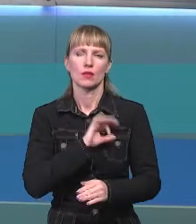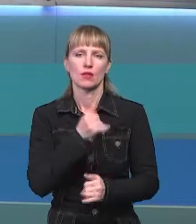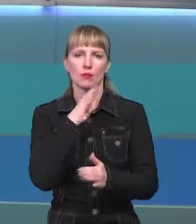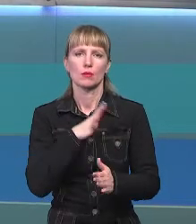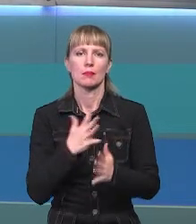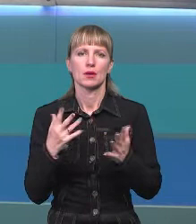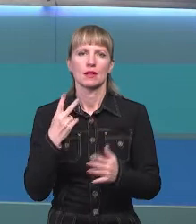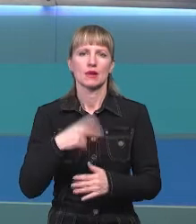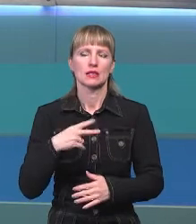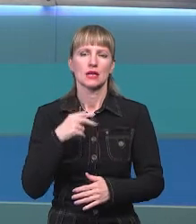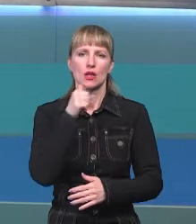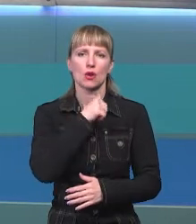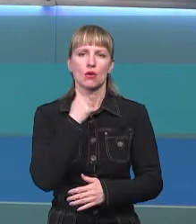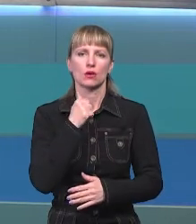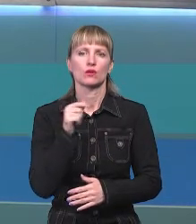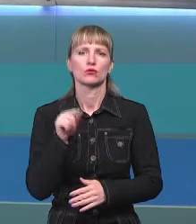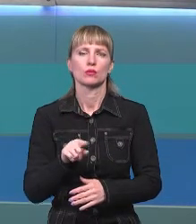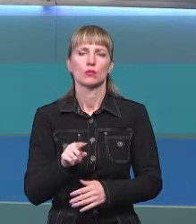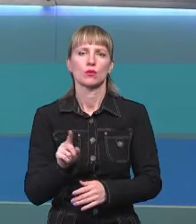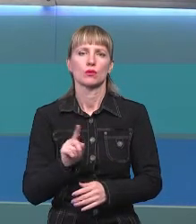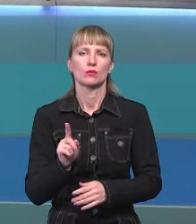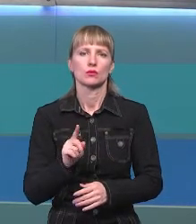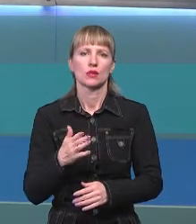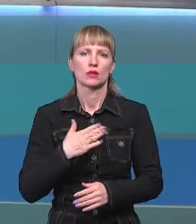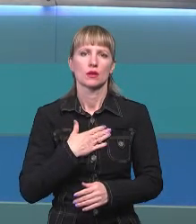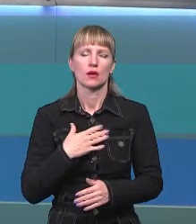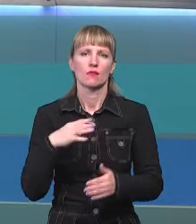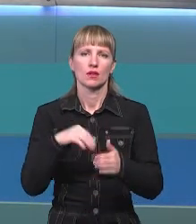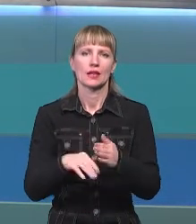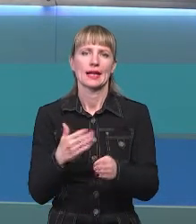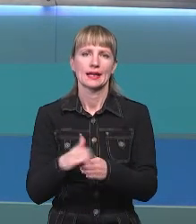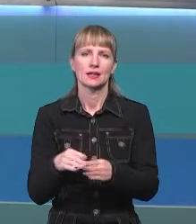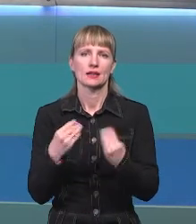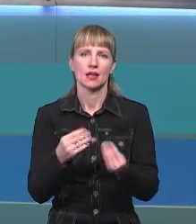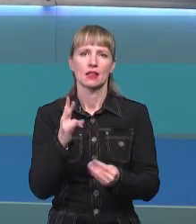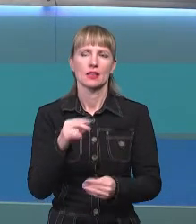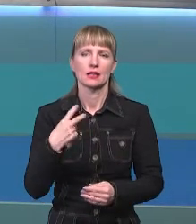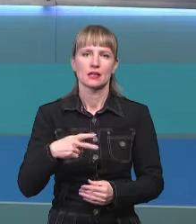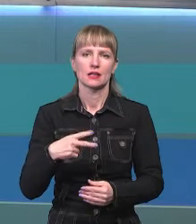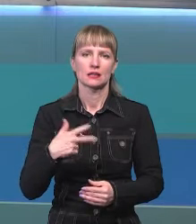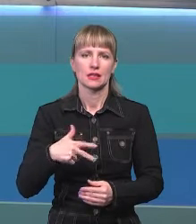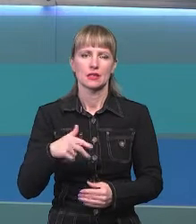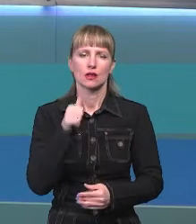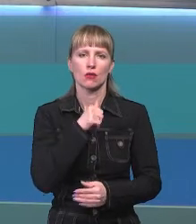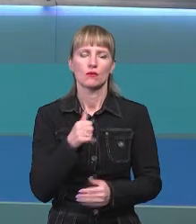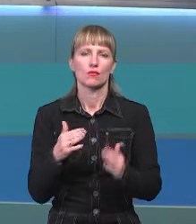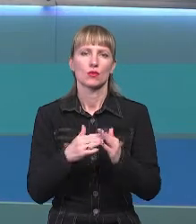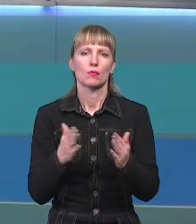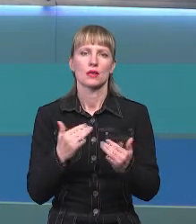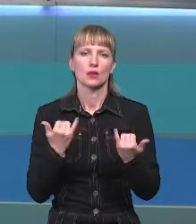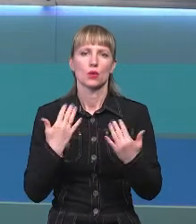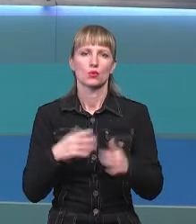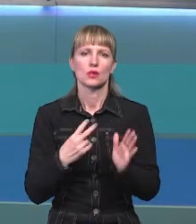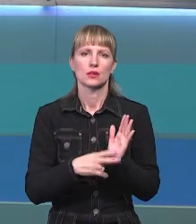бути більше 20 років. Чому? Тому що нащо вкладати, кредит надається на 30 років, нащо вкладати в будинок, якому зараз